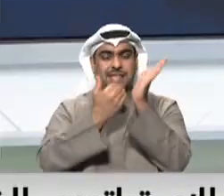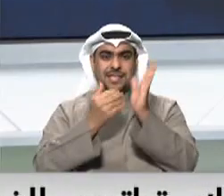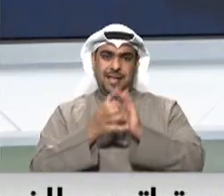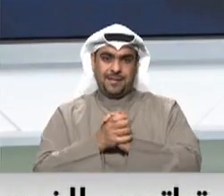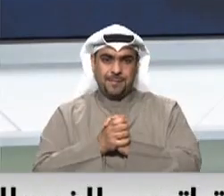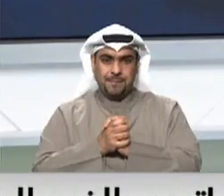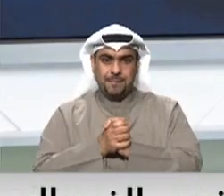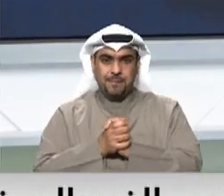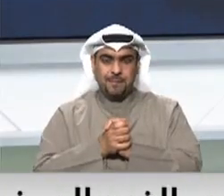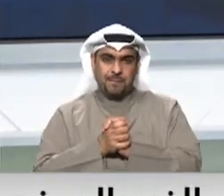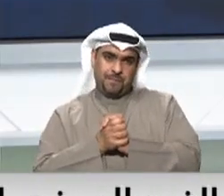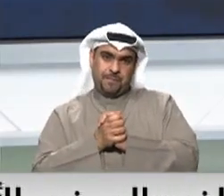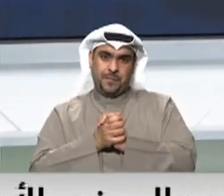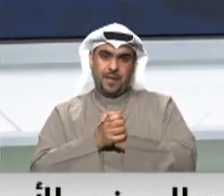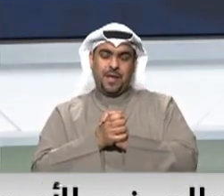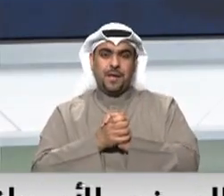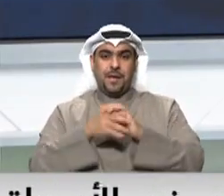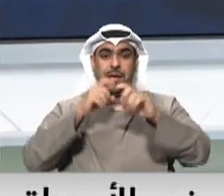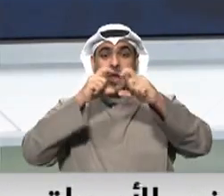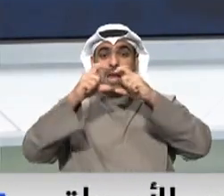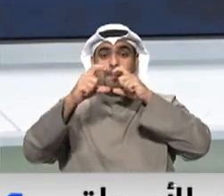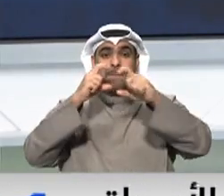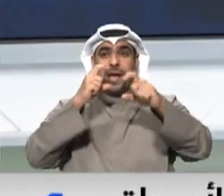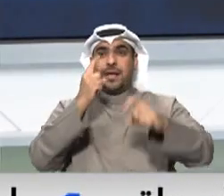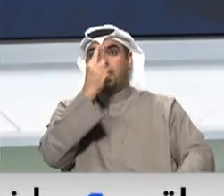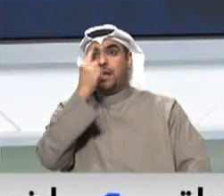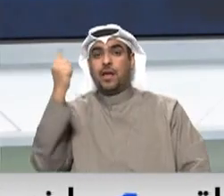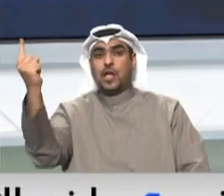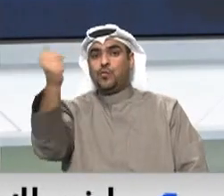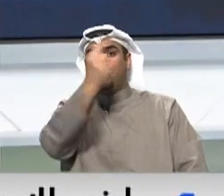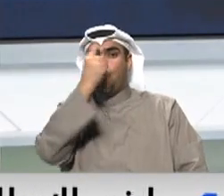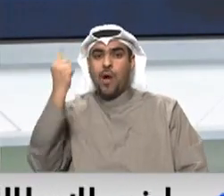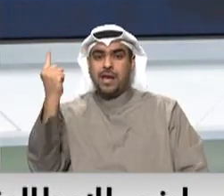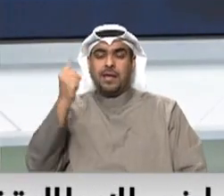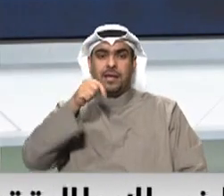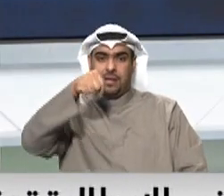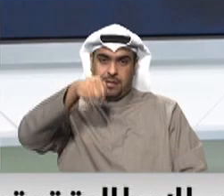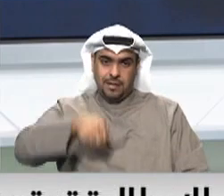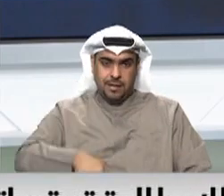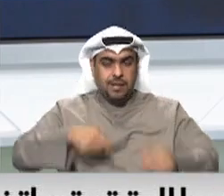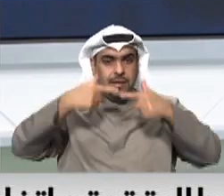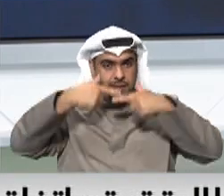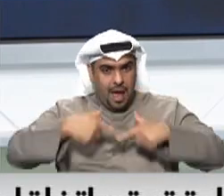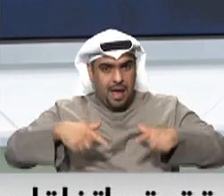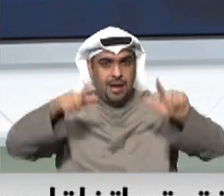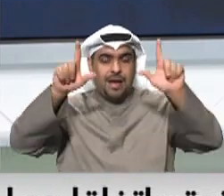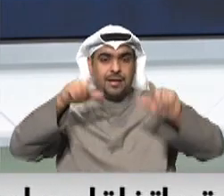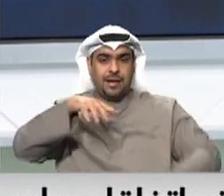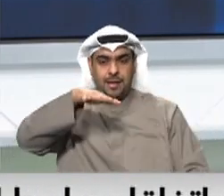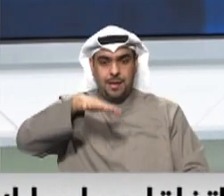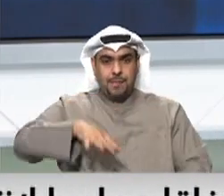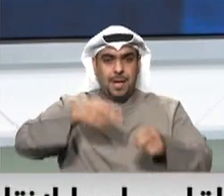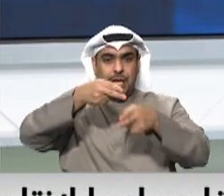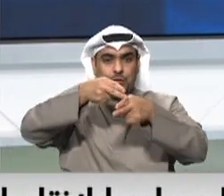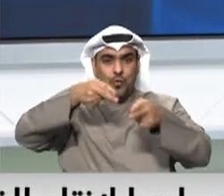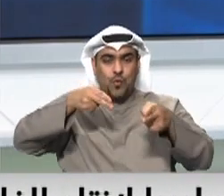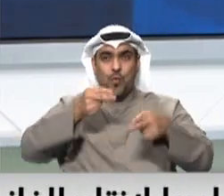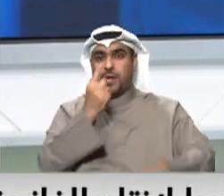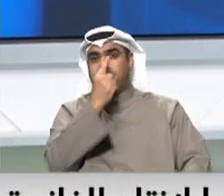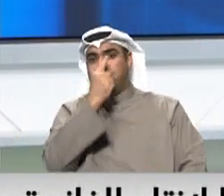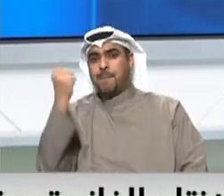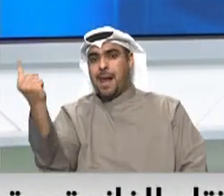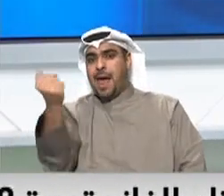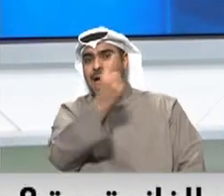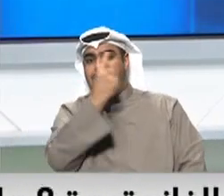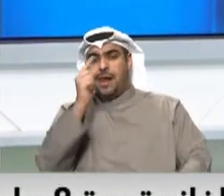ياتي ابقاء وكاله فيتش العالميه على نظرتها المستقبليه لتصنيف دوله الكويت السياديه بتركيزها على